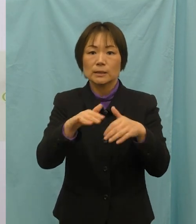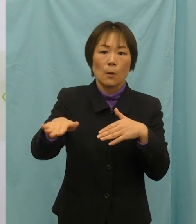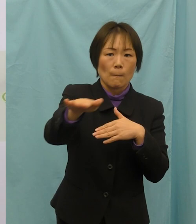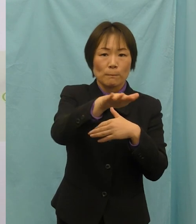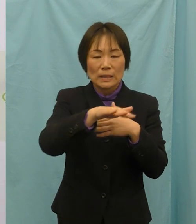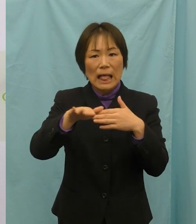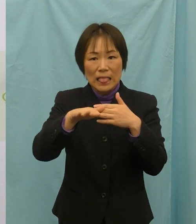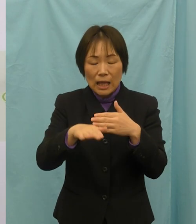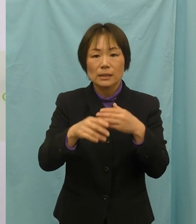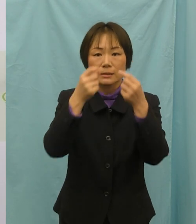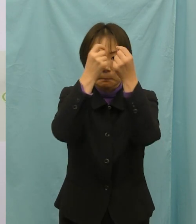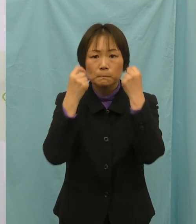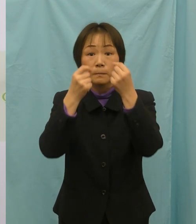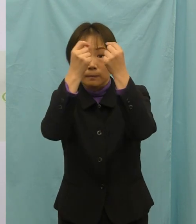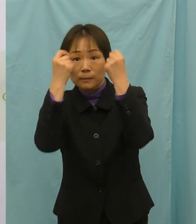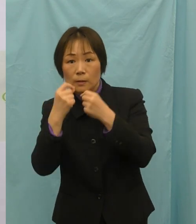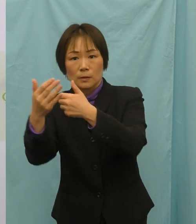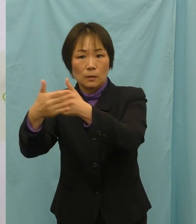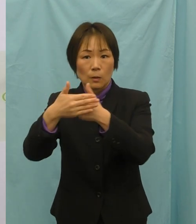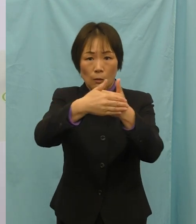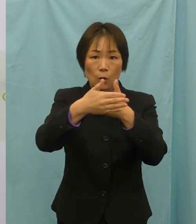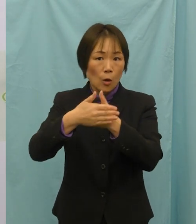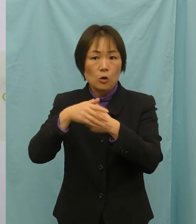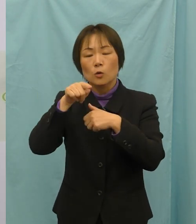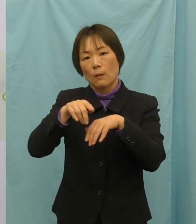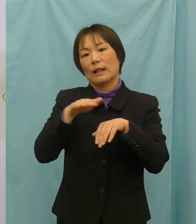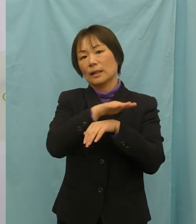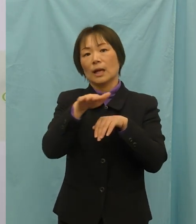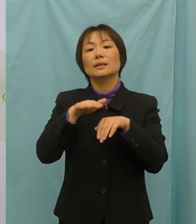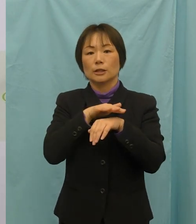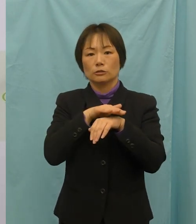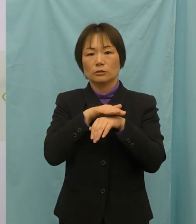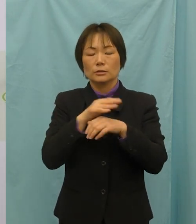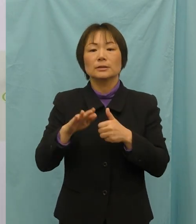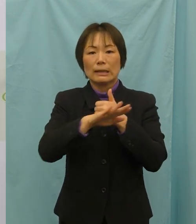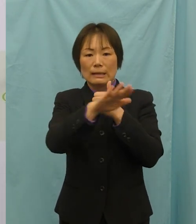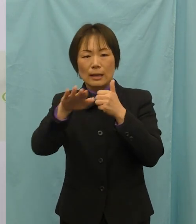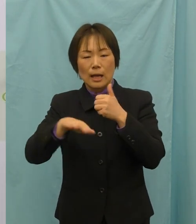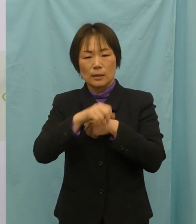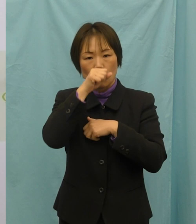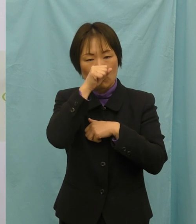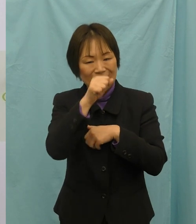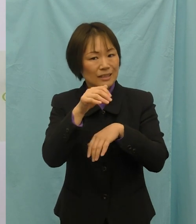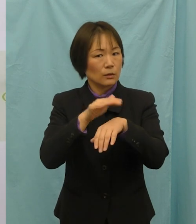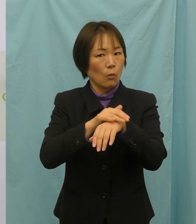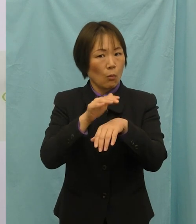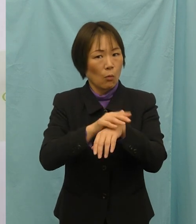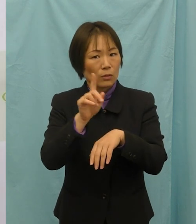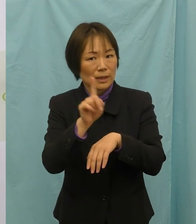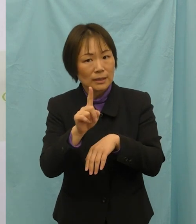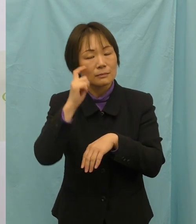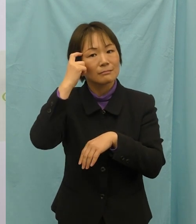がデコ活へ参加いただくことが大変重要となります。環境に